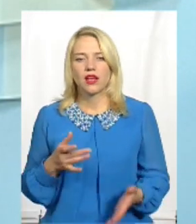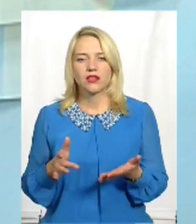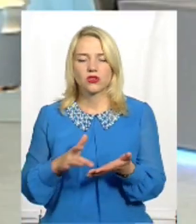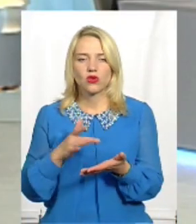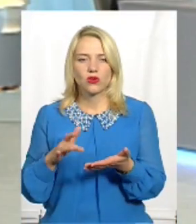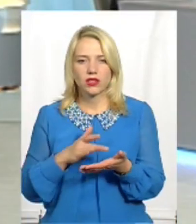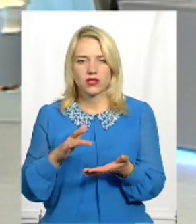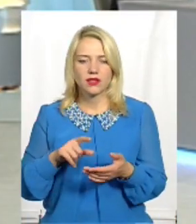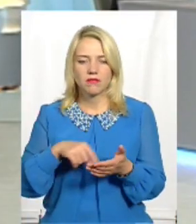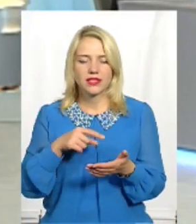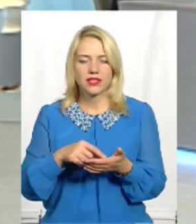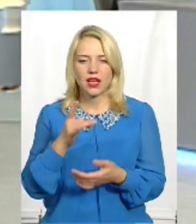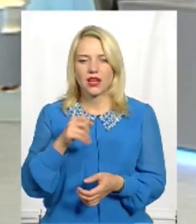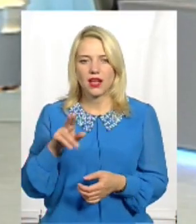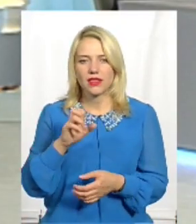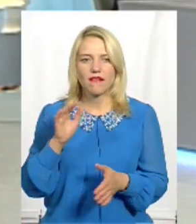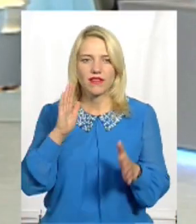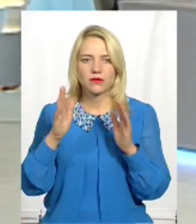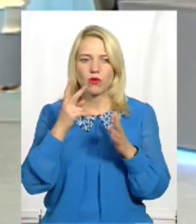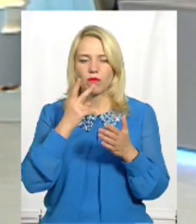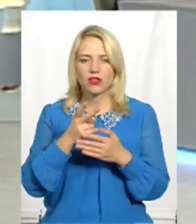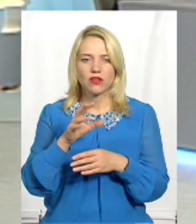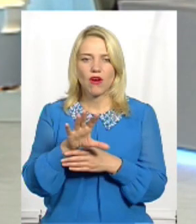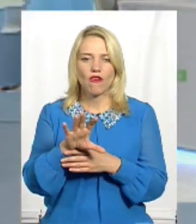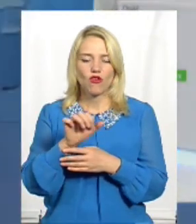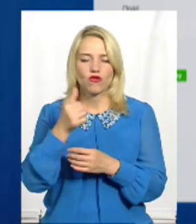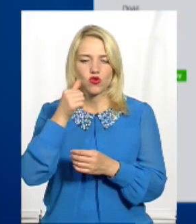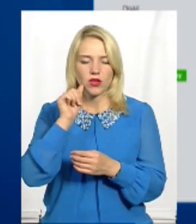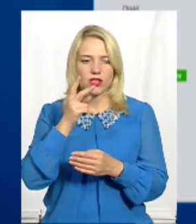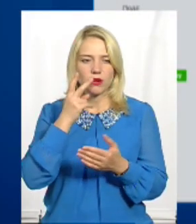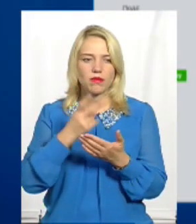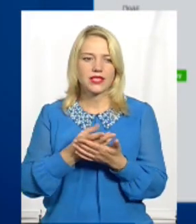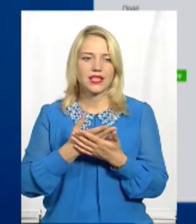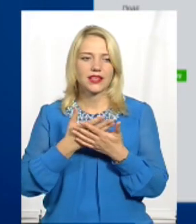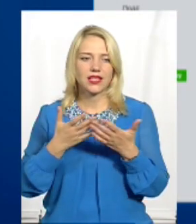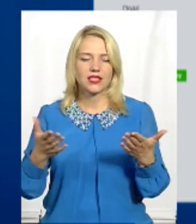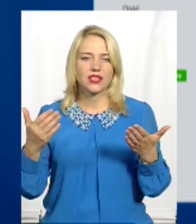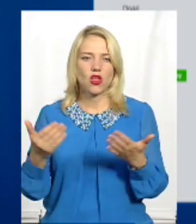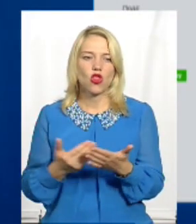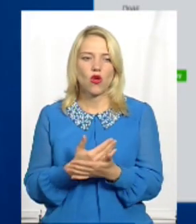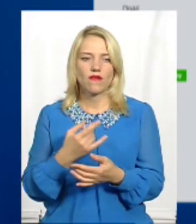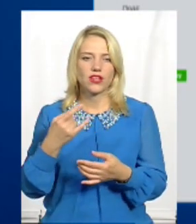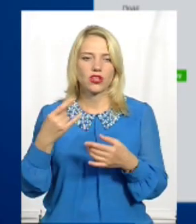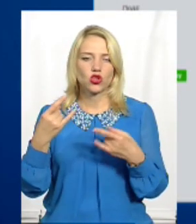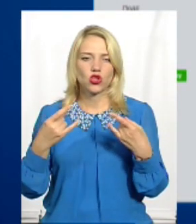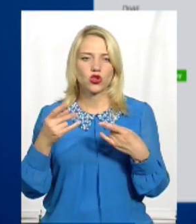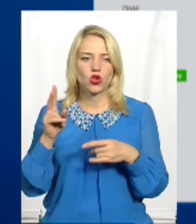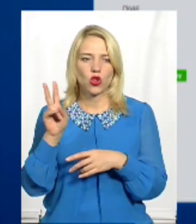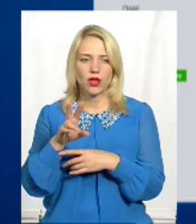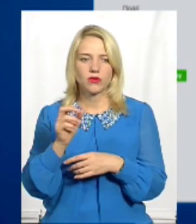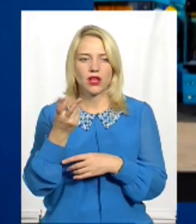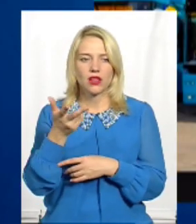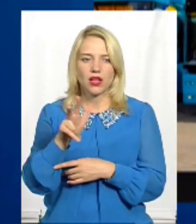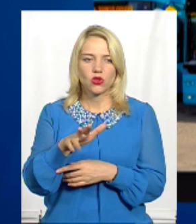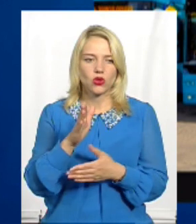міської ради у Фейсбук бачив фото із вчорашньої презентації нових тролейбусів. Ось ми бачимо їх на екрані. На трьох